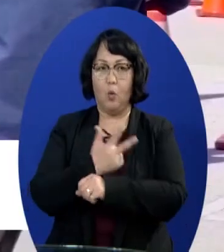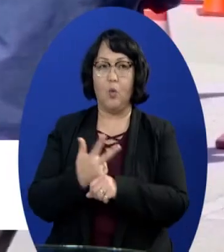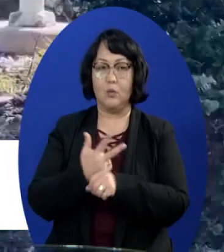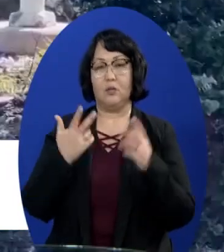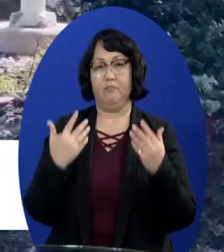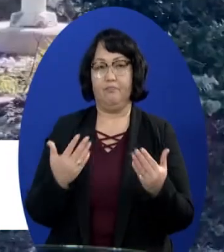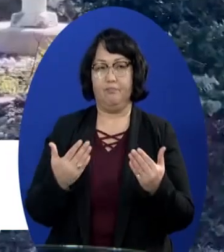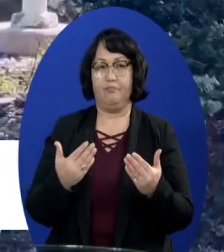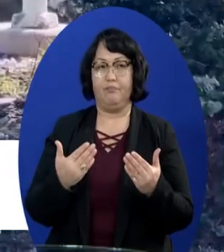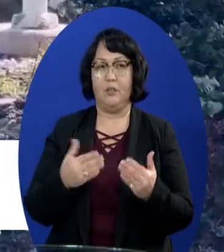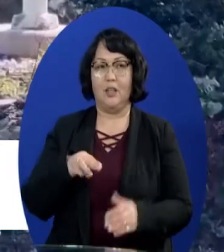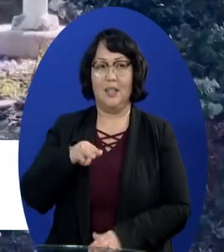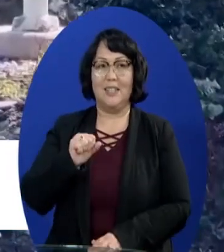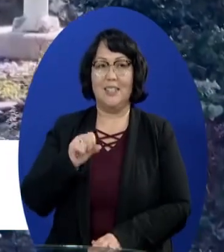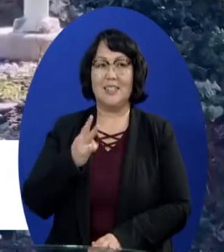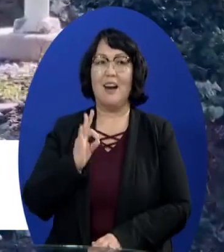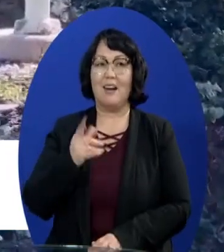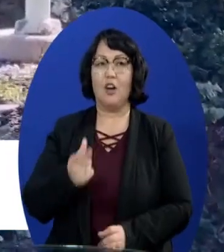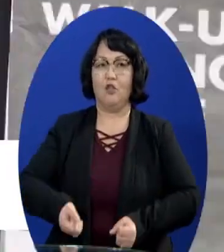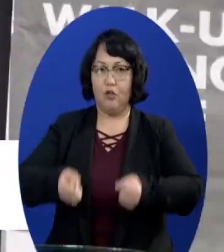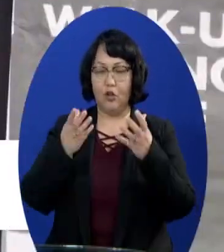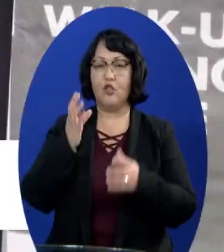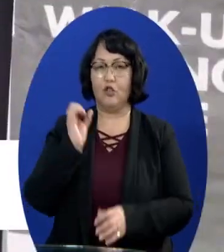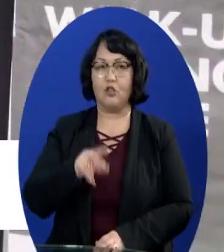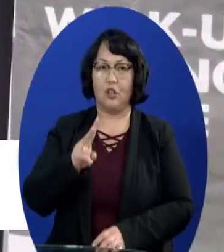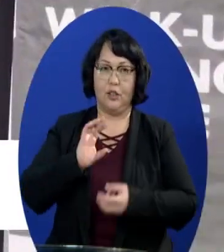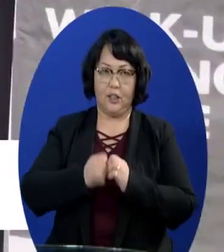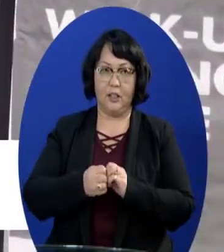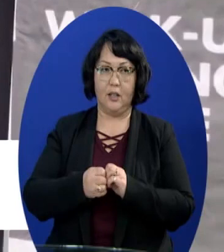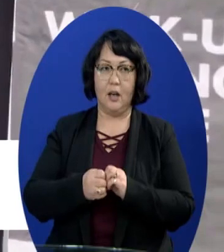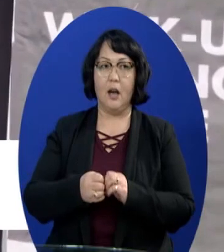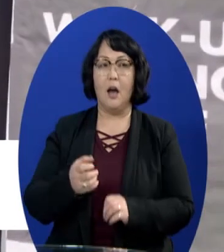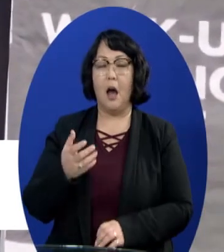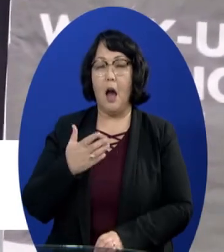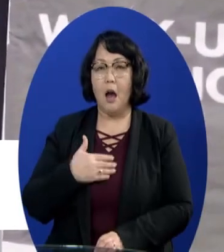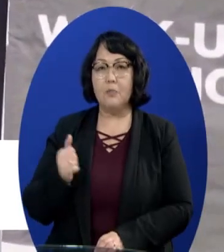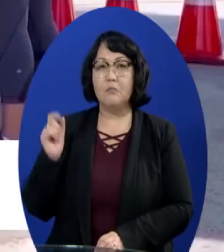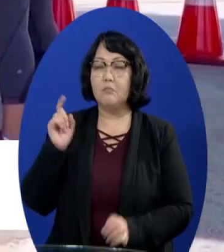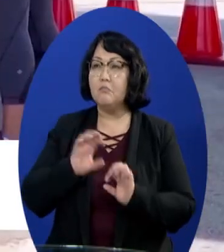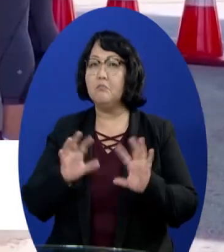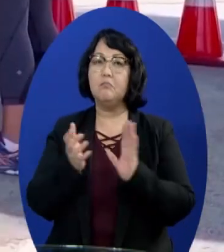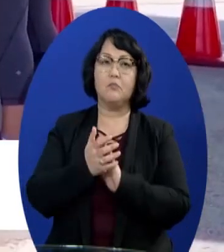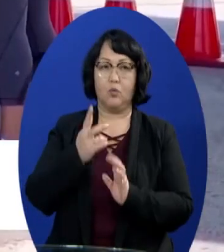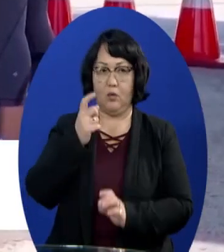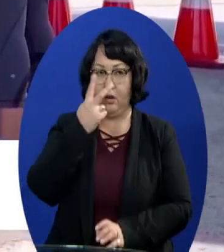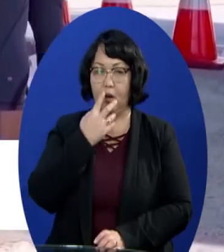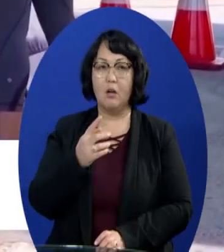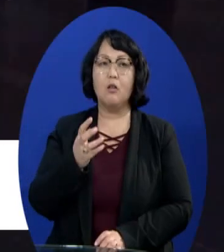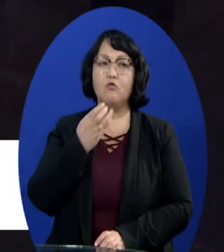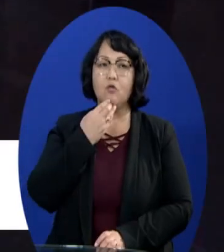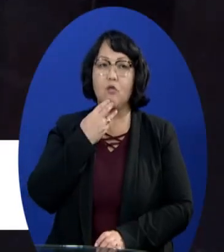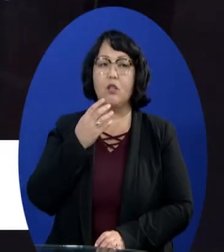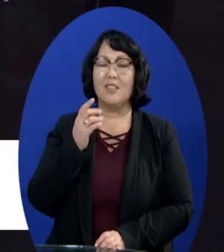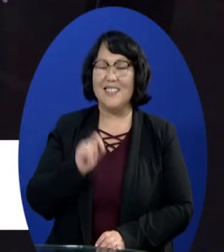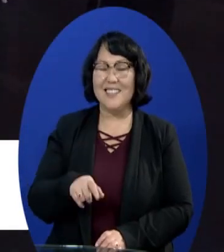үргэлжилнэ. Өмнөх жилүүдтэй харьцуулбал тангараг өргөх ёслолд биечлэн оролцох хүмүүсийн тоо харьцангуй бага байх юм. Вашингтон ДС хот